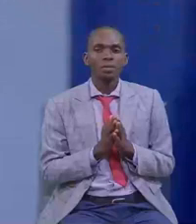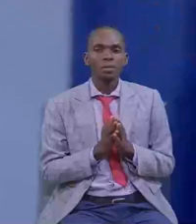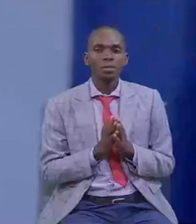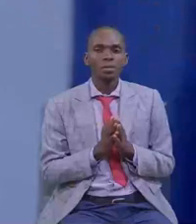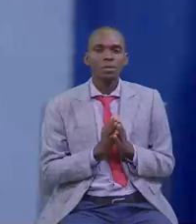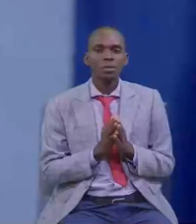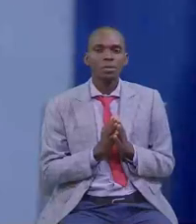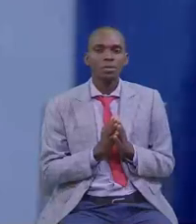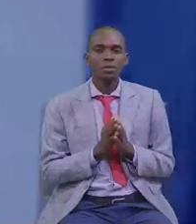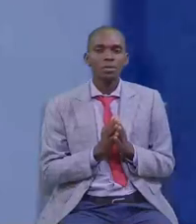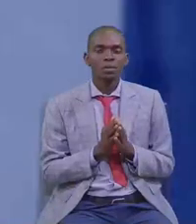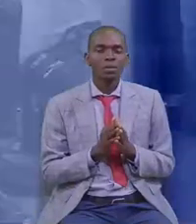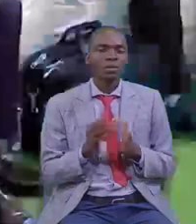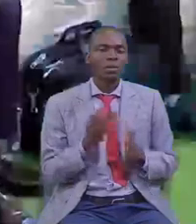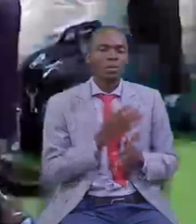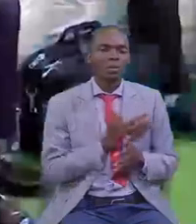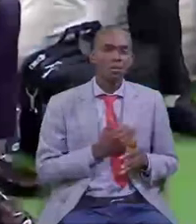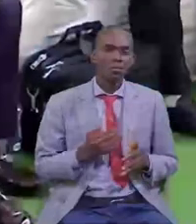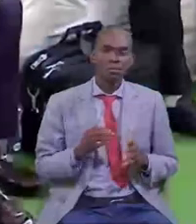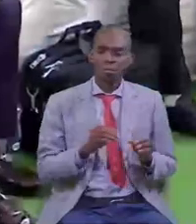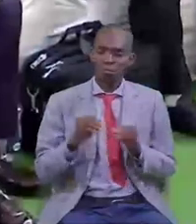pour pêcher.